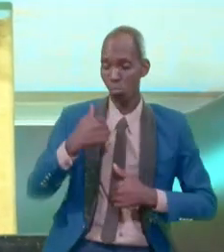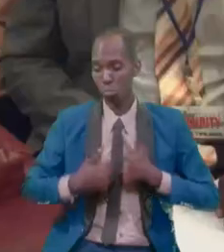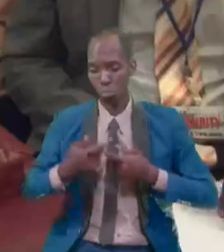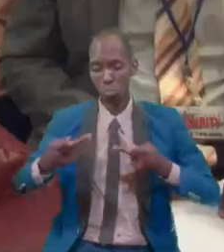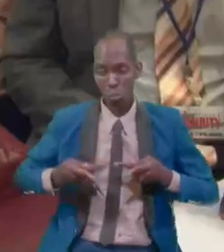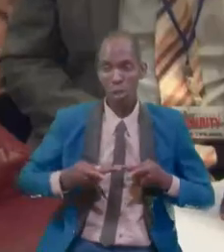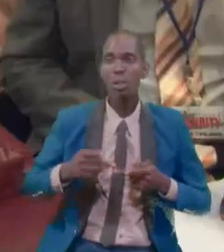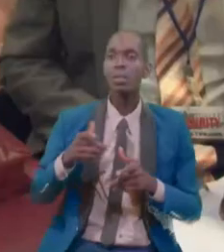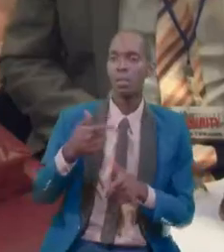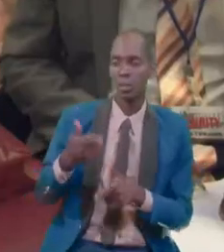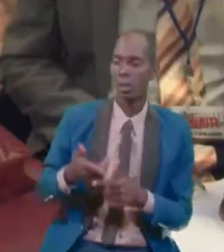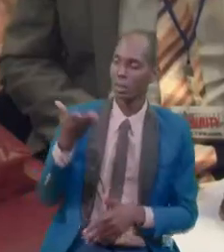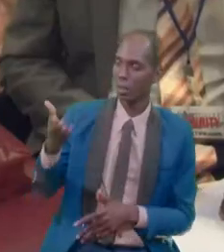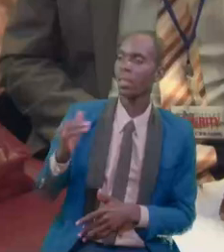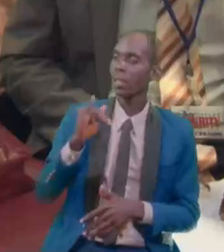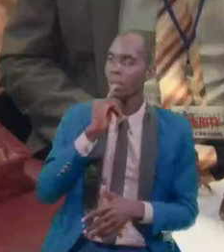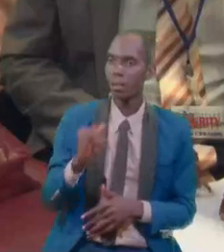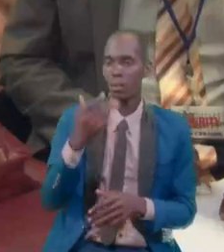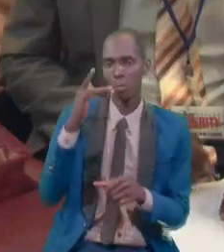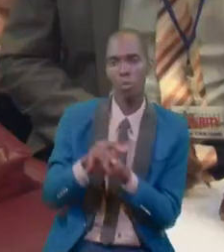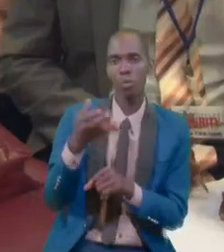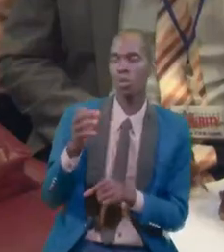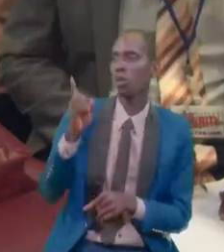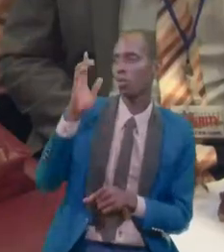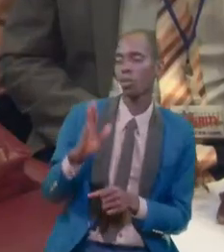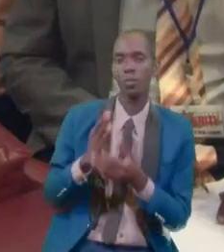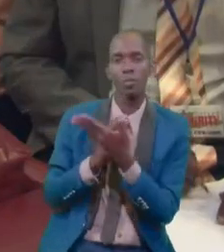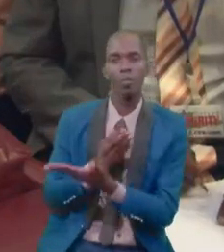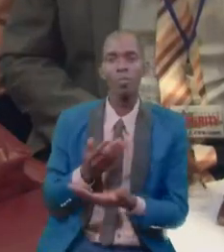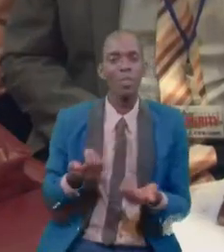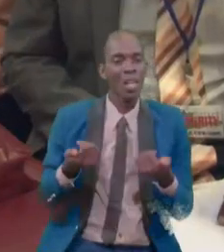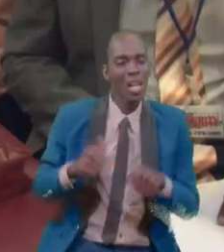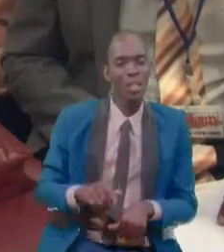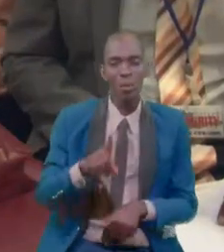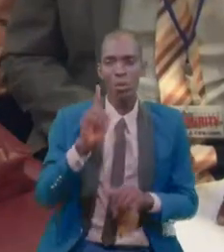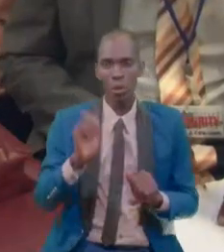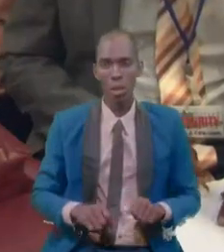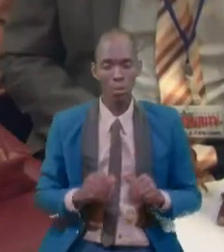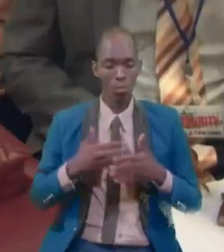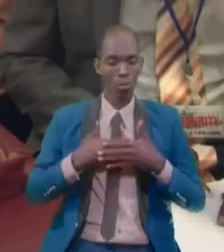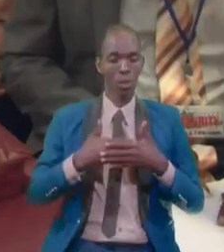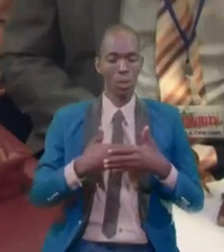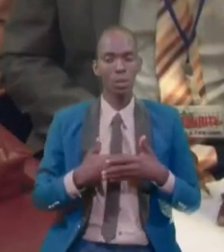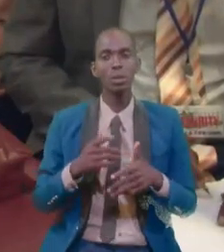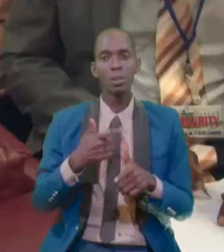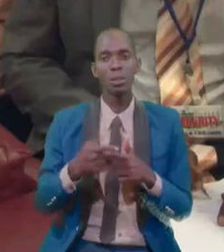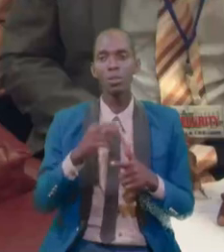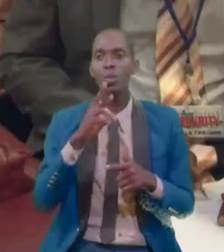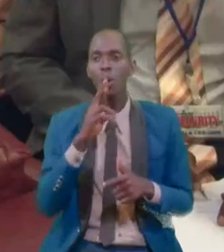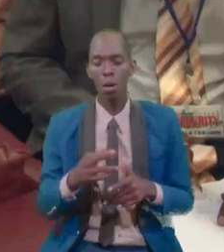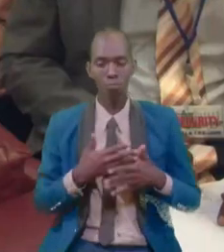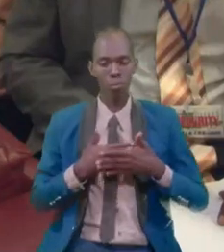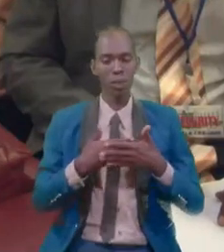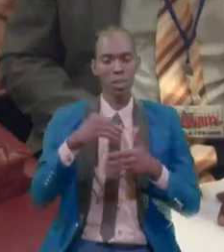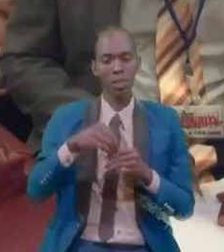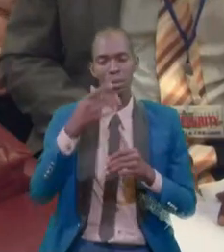Là où on peut trouver de l'eau, la promesse de Dieu va couler vers ce lieu-là. Partout où on peut respirer et vous respirez ce soir, la promesse de